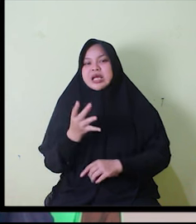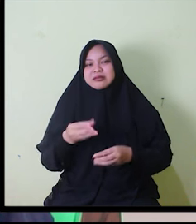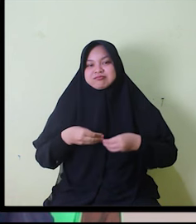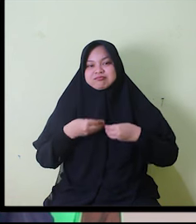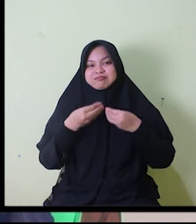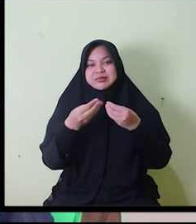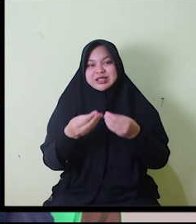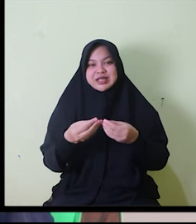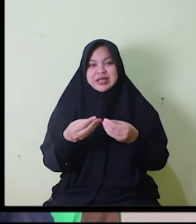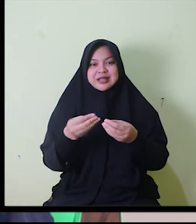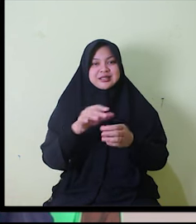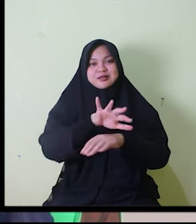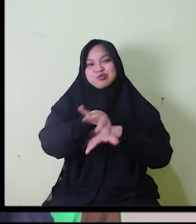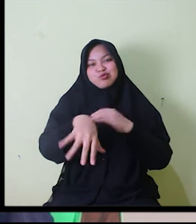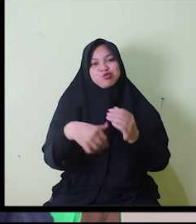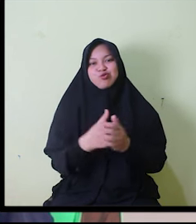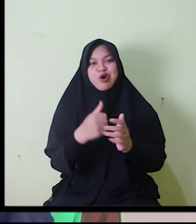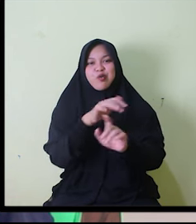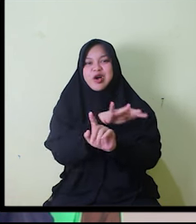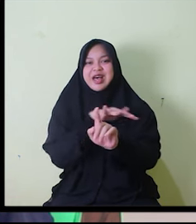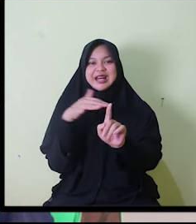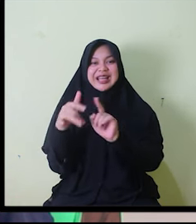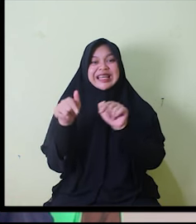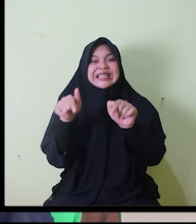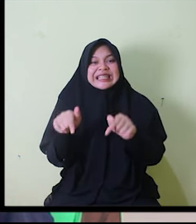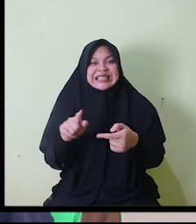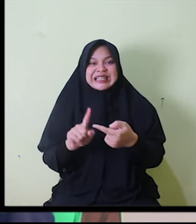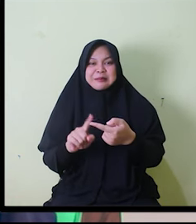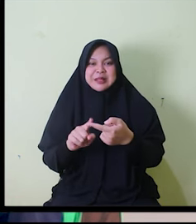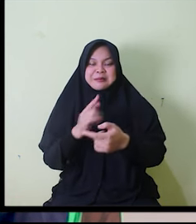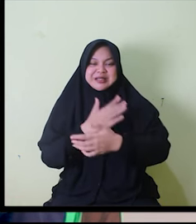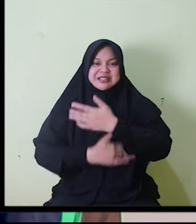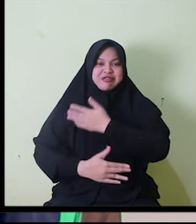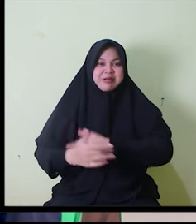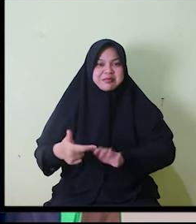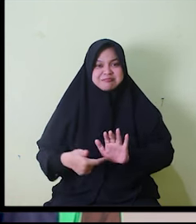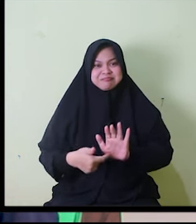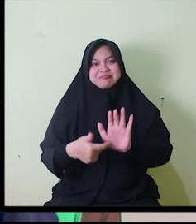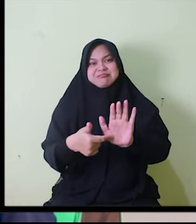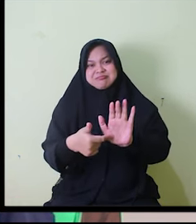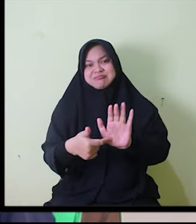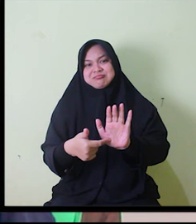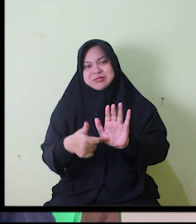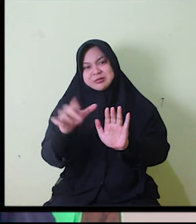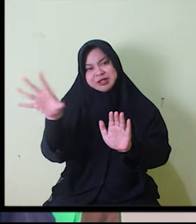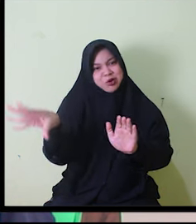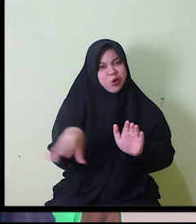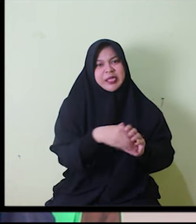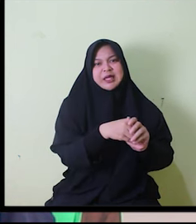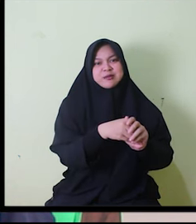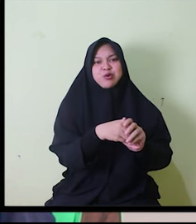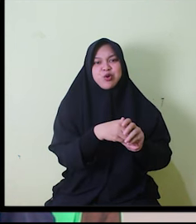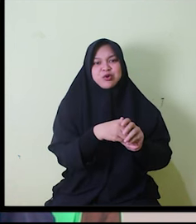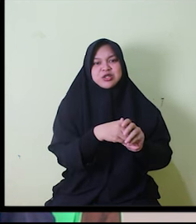seluruh warga ini loh teman-teman di fabel bisa berkontribusi untuk daerah untuk negara